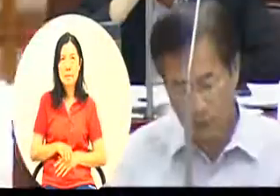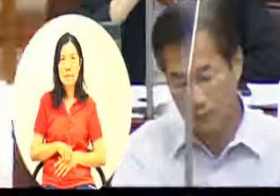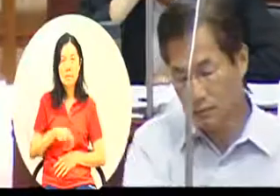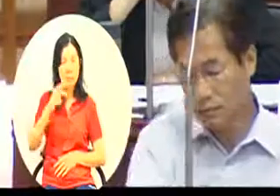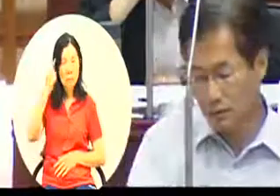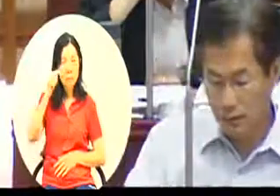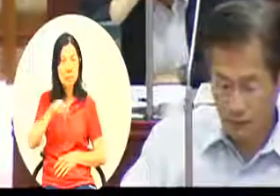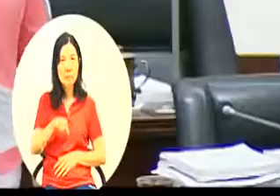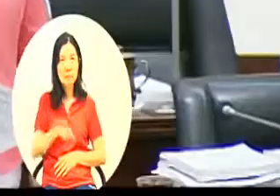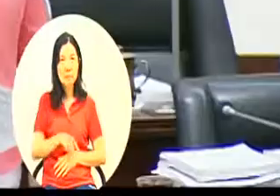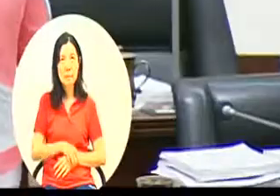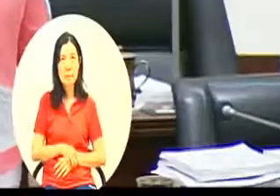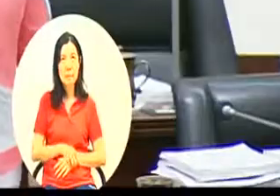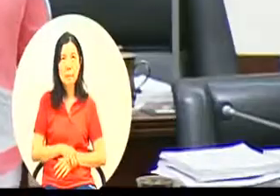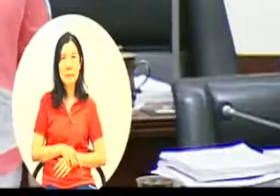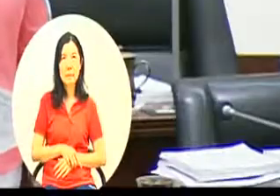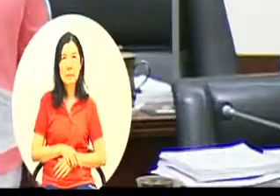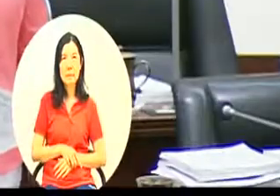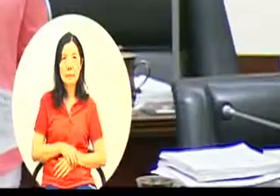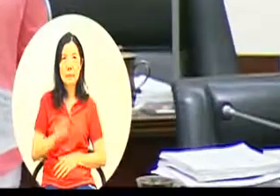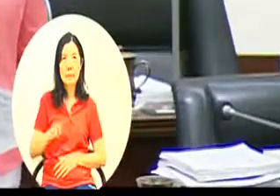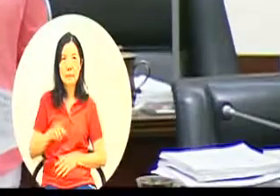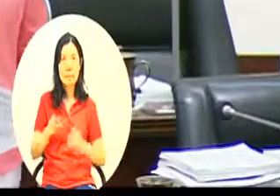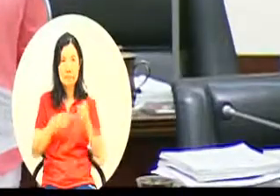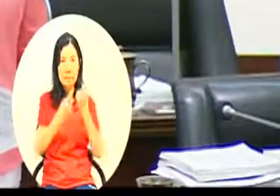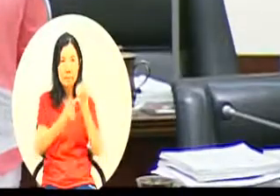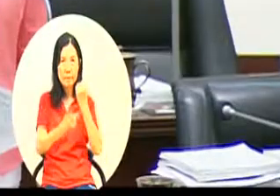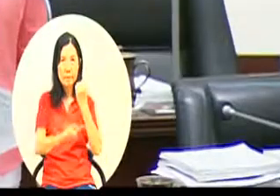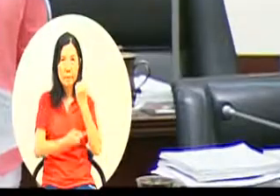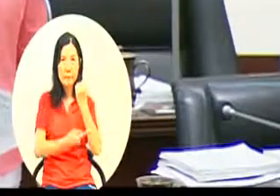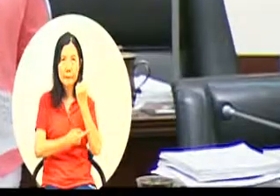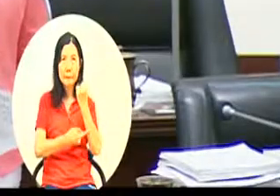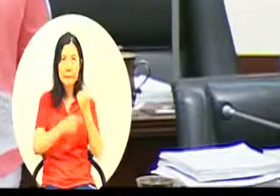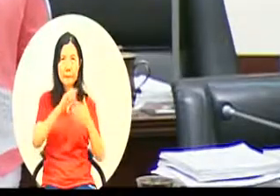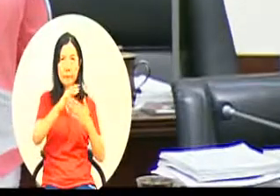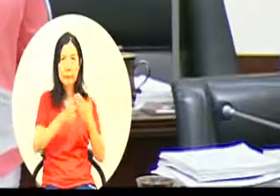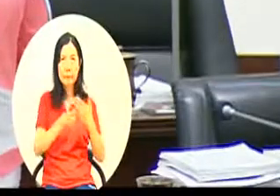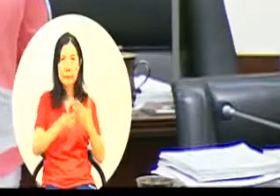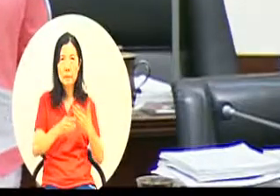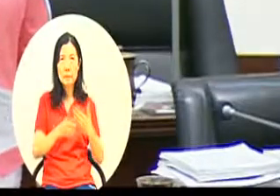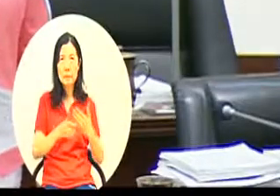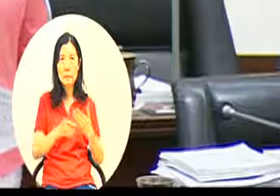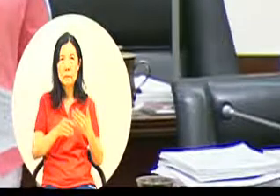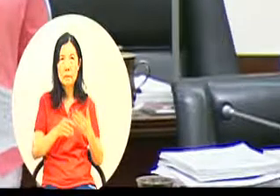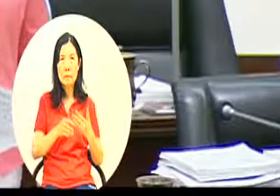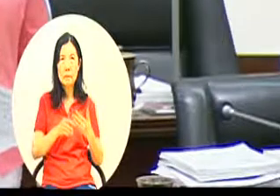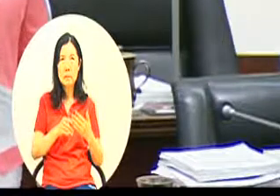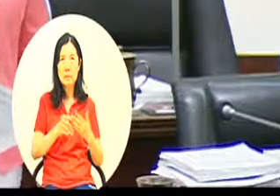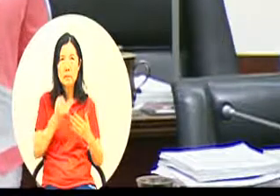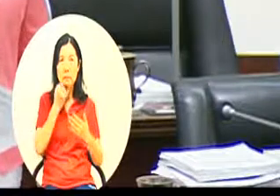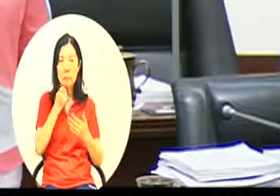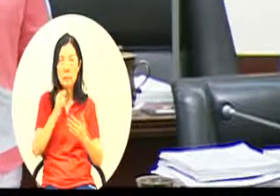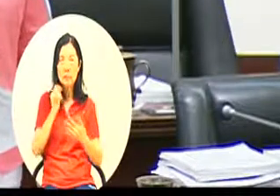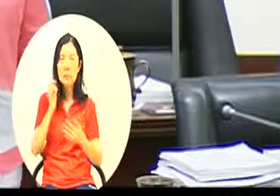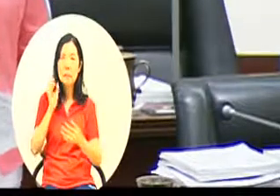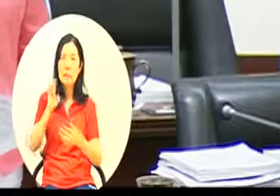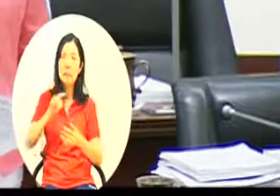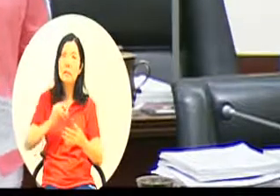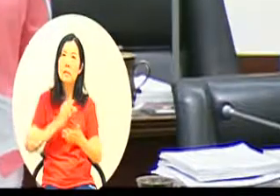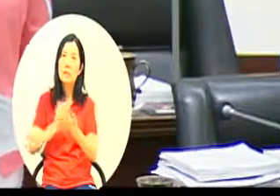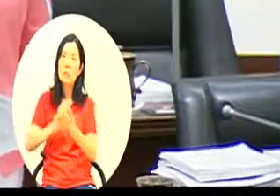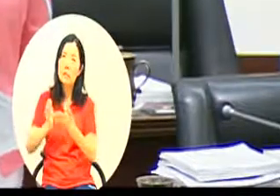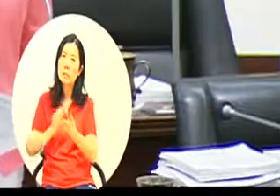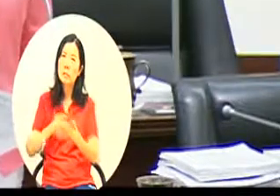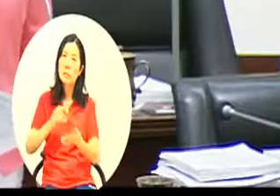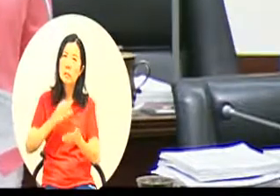说我们那那法令是请他们清除吗？啊，没清除一堆。